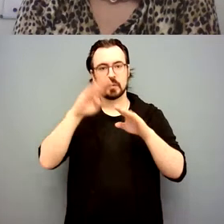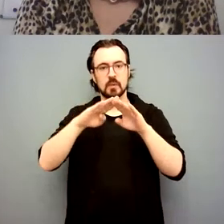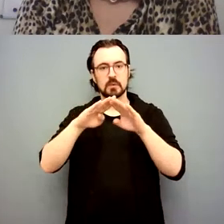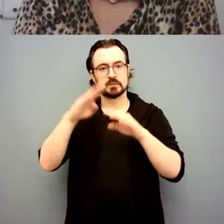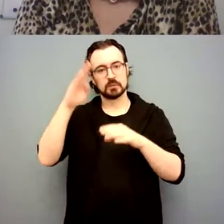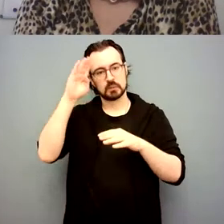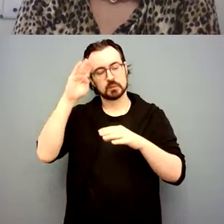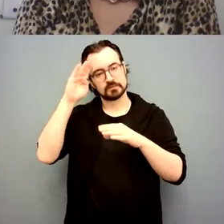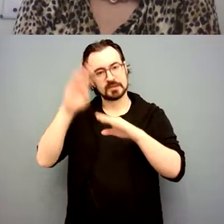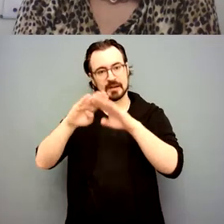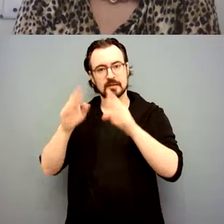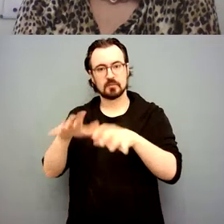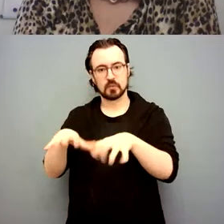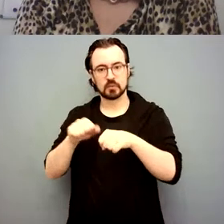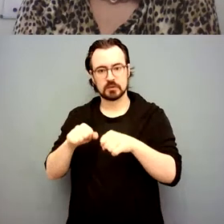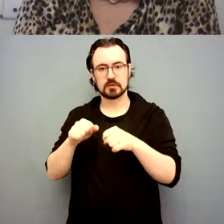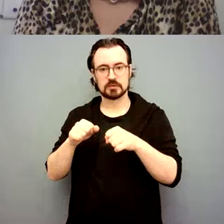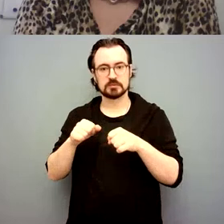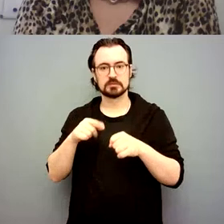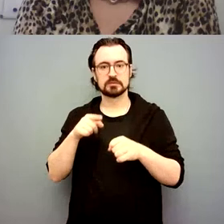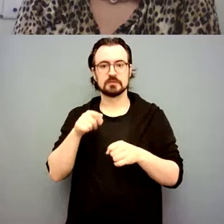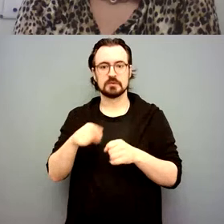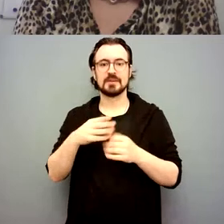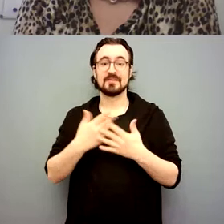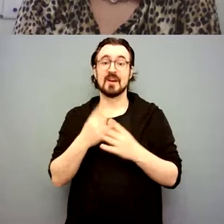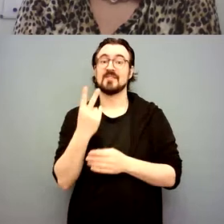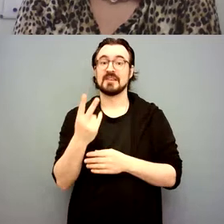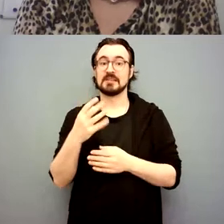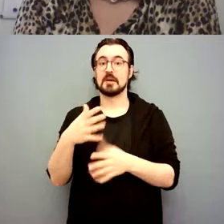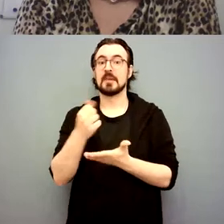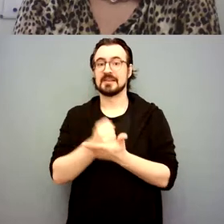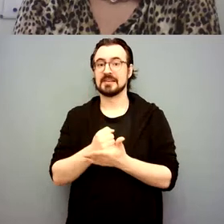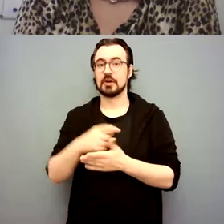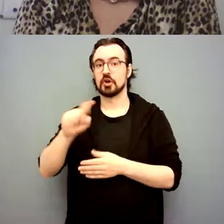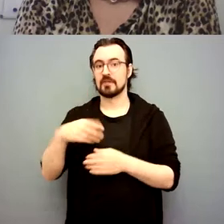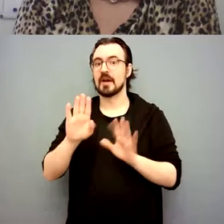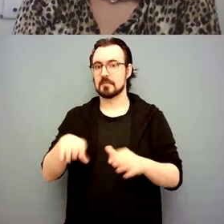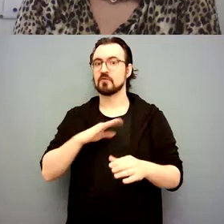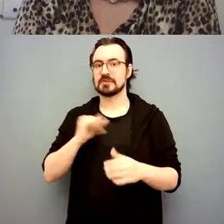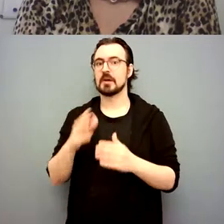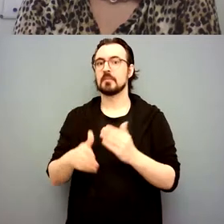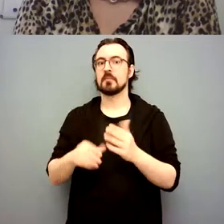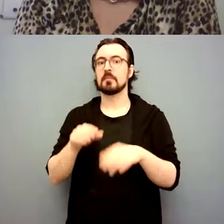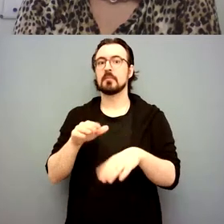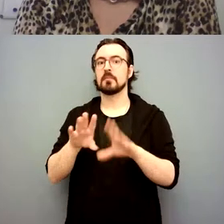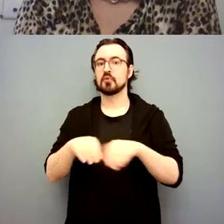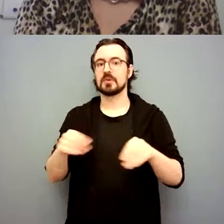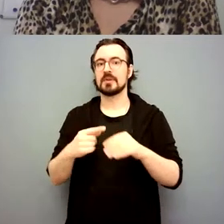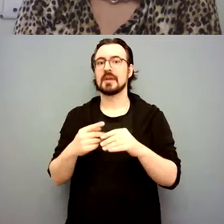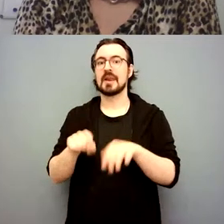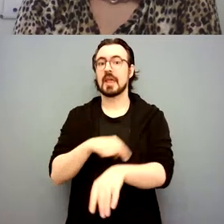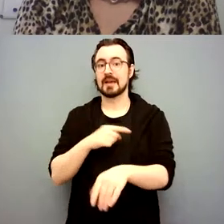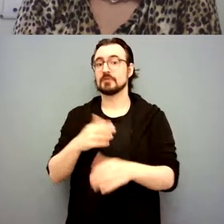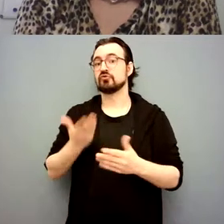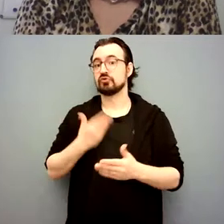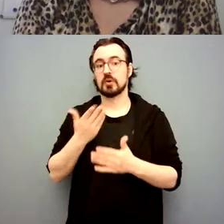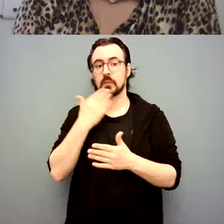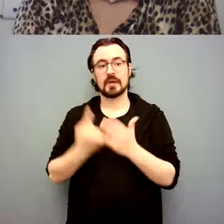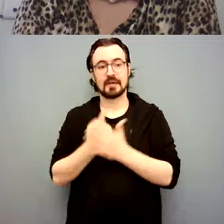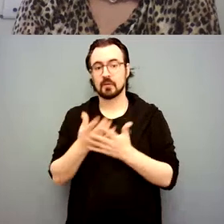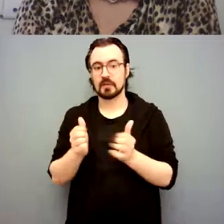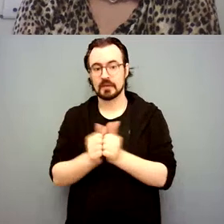med funktionsnedsättningar. Ett gammalt vänsterpartikrav faktiskt. Så det har funnits i budgeten länge. Det är synd att det inte har hänt någonting. Men när det